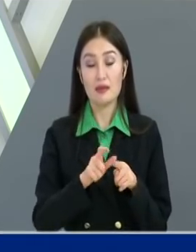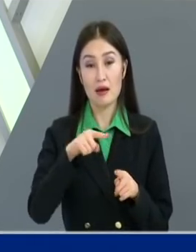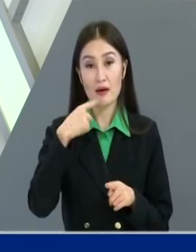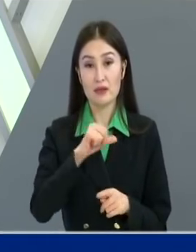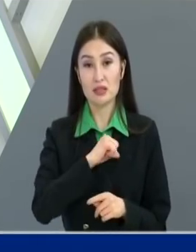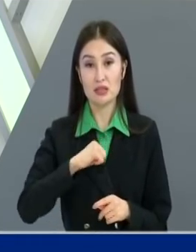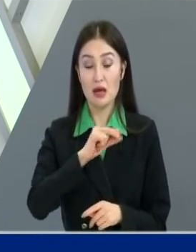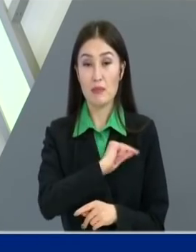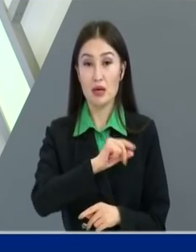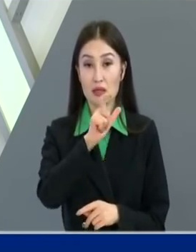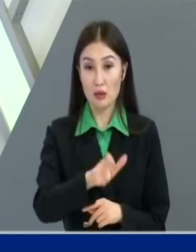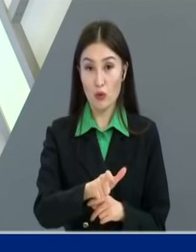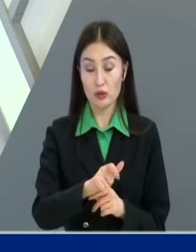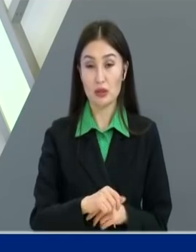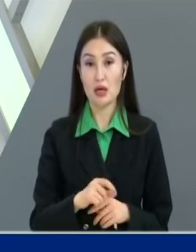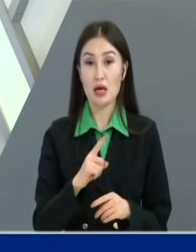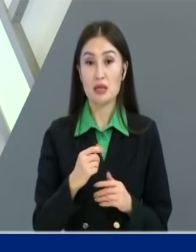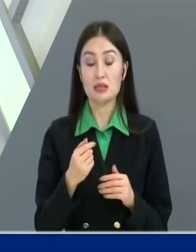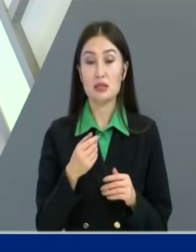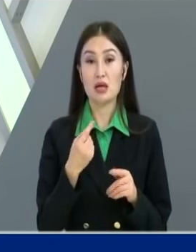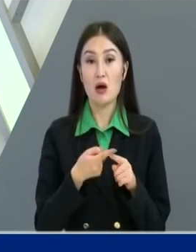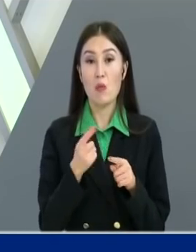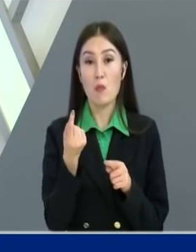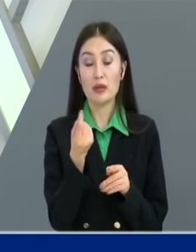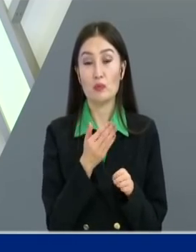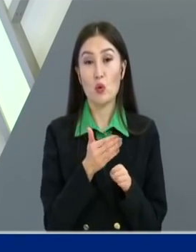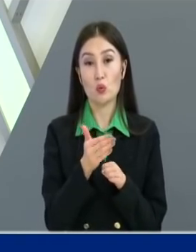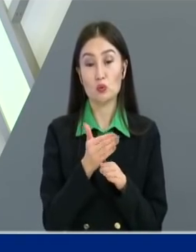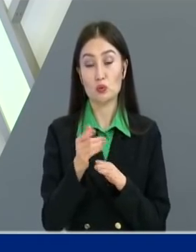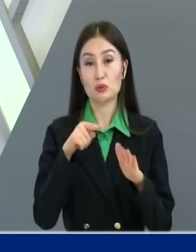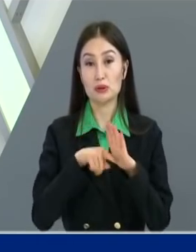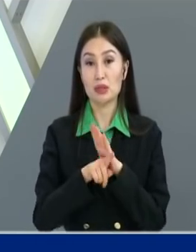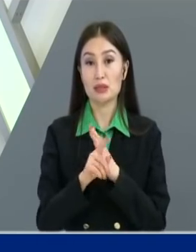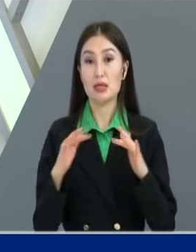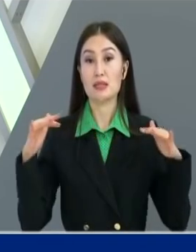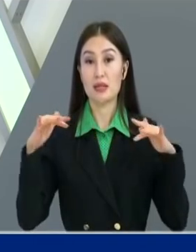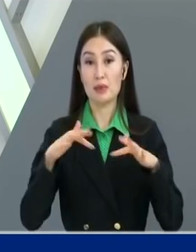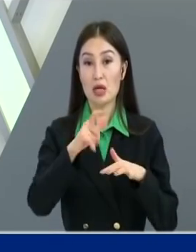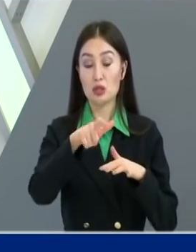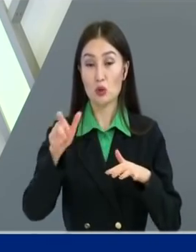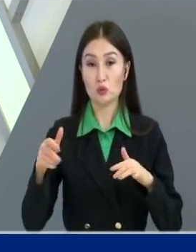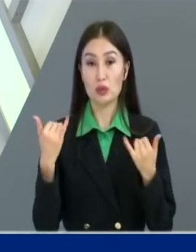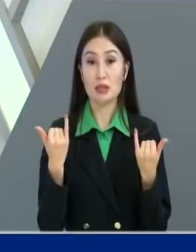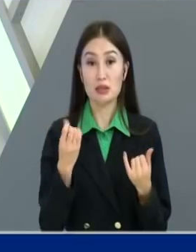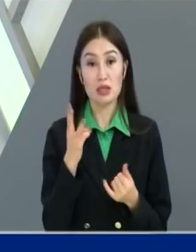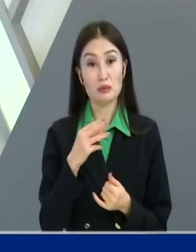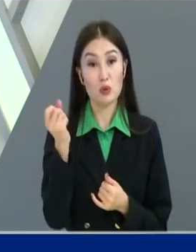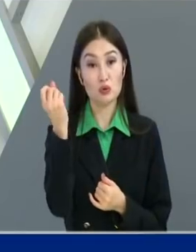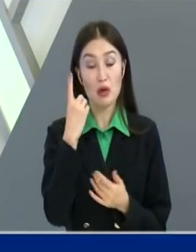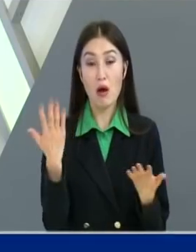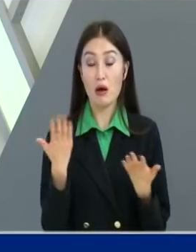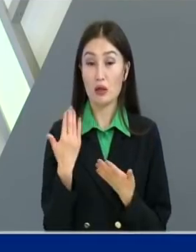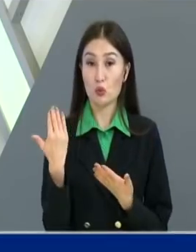сотрудники. Отметим, за моей спиной уже понемногу начали собираться люди. Сейчас мы узнаем, какие у